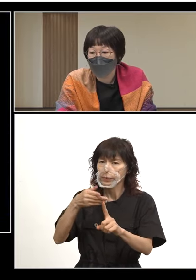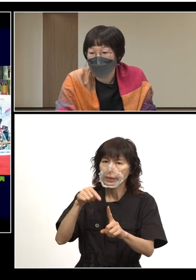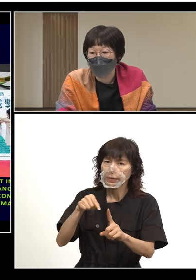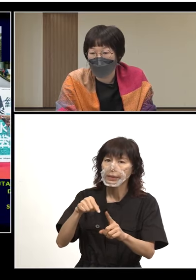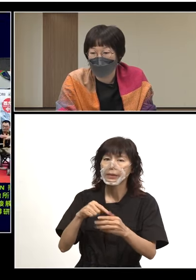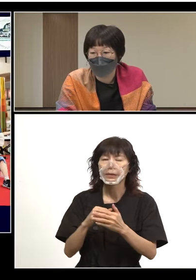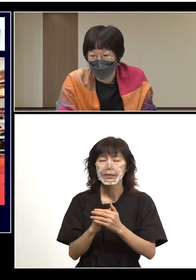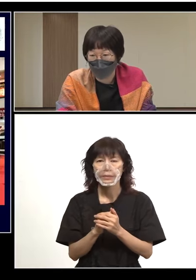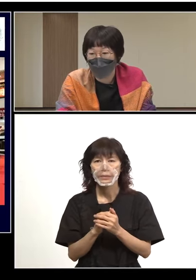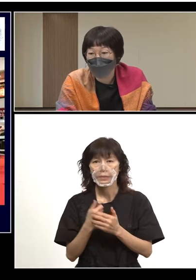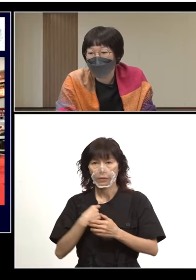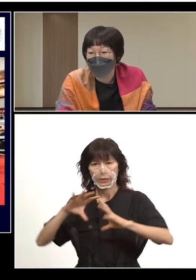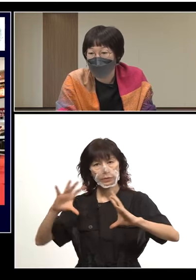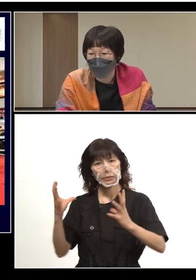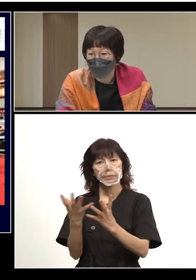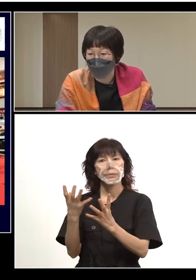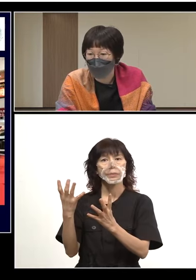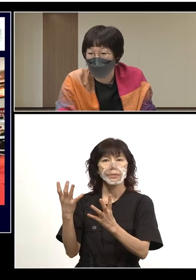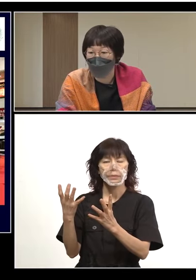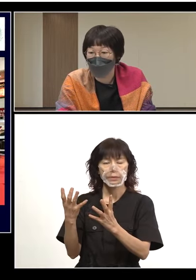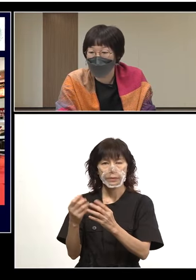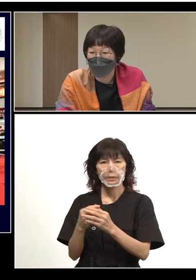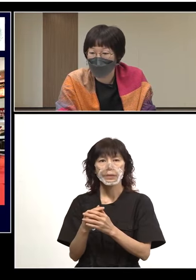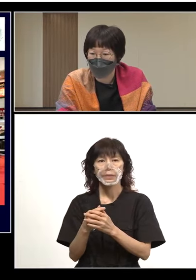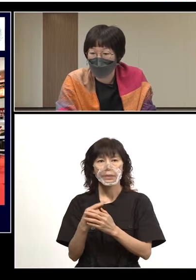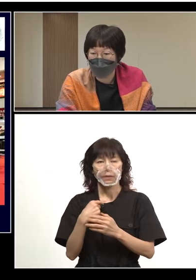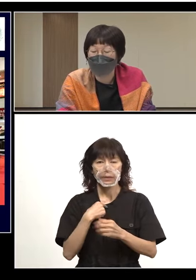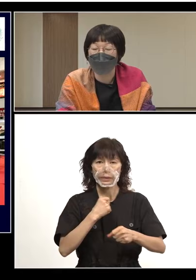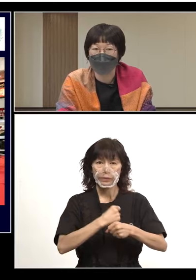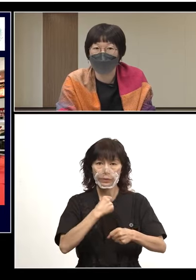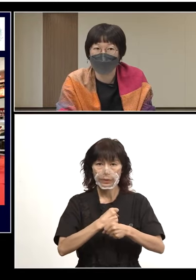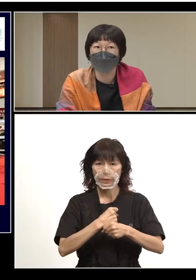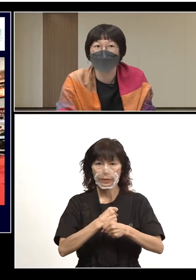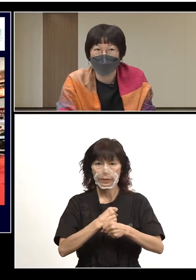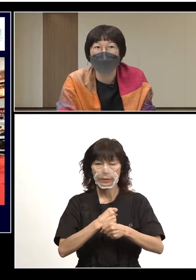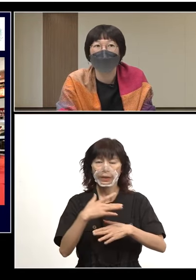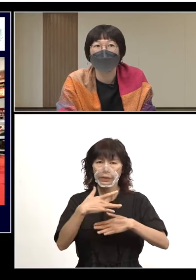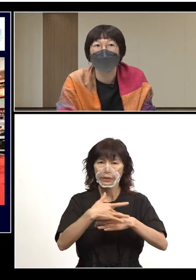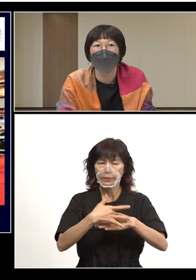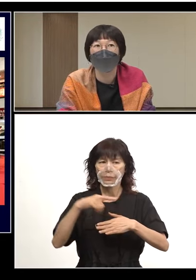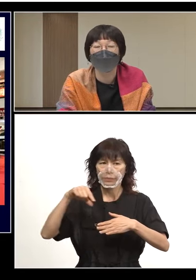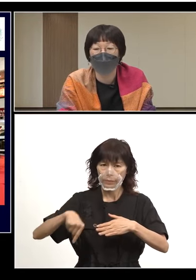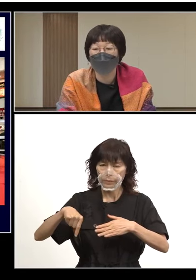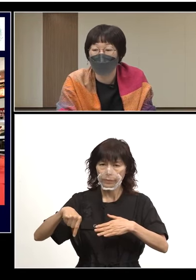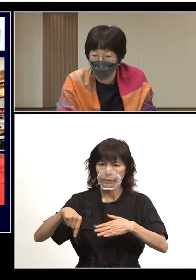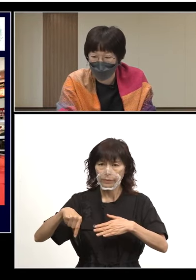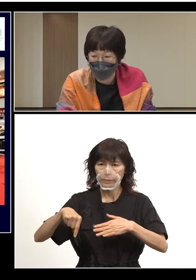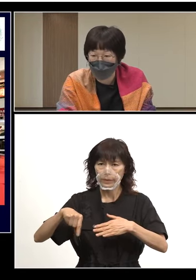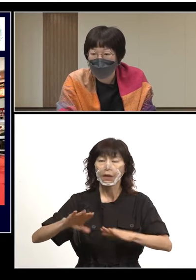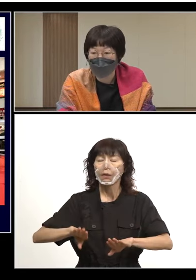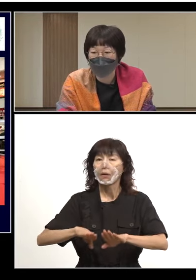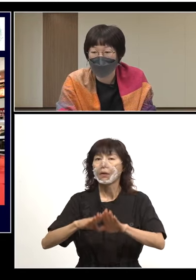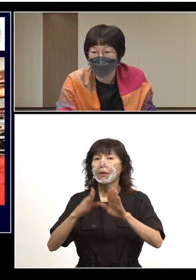咁所以咧，我嘅團隊咧，其實同我而家做嘅嘢咧，就係由接觸即興呢一個方開